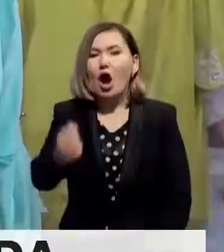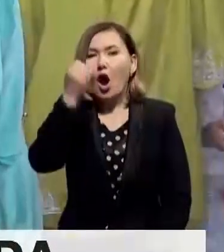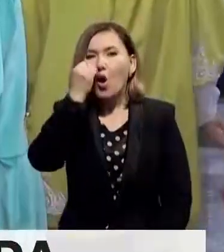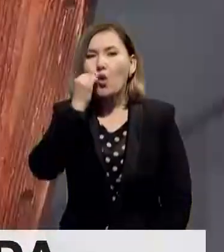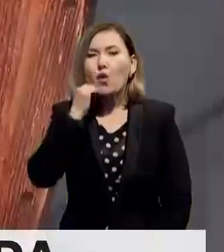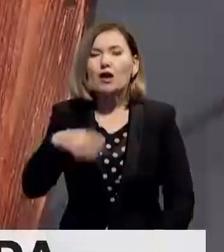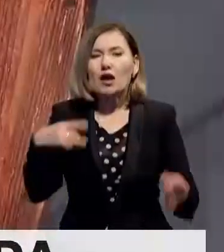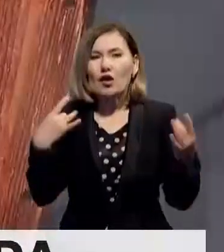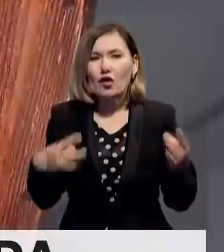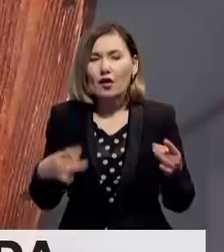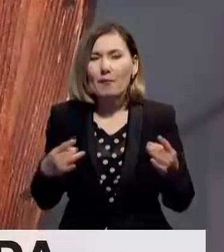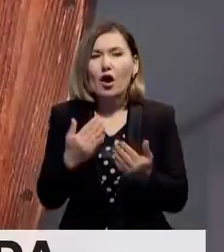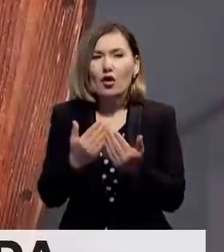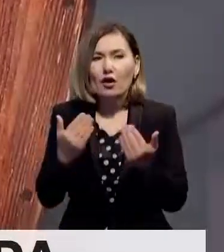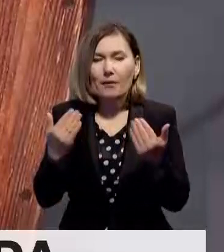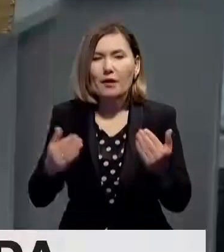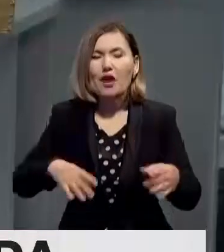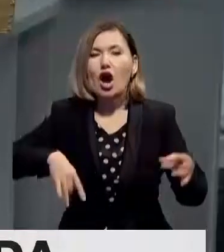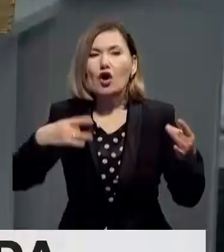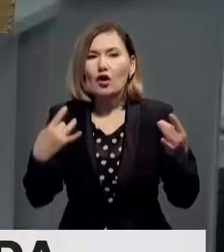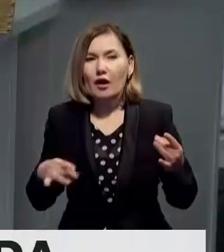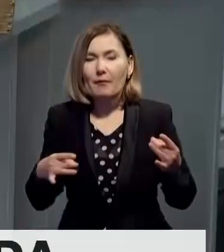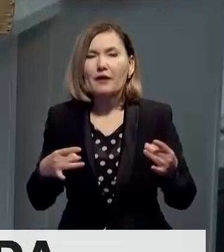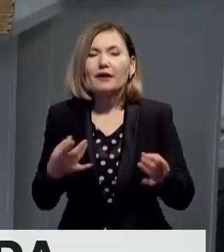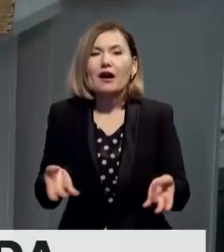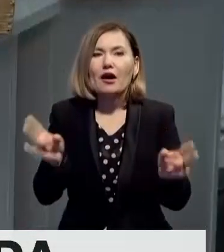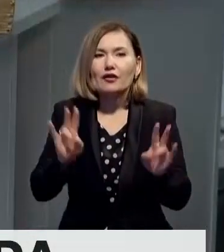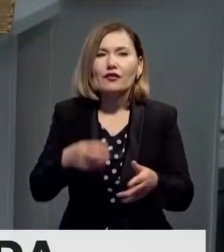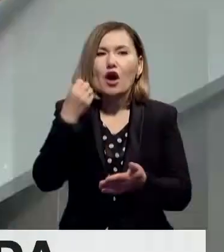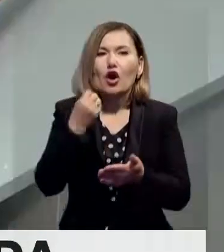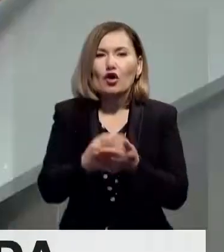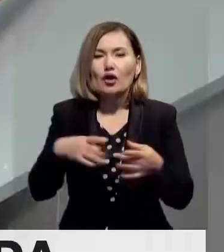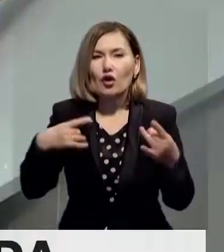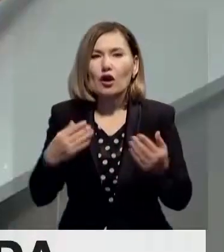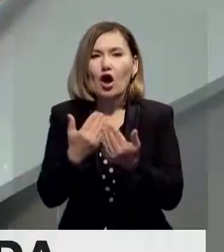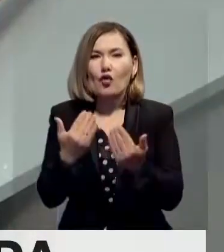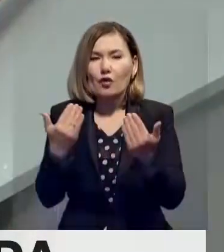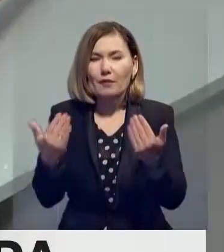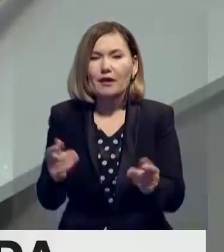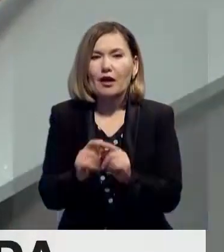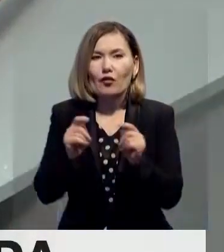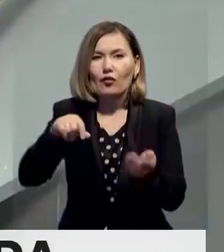Көне домбыра көрмекке, дәулескер күйшілердің қолтаңбасы қалған құнды аспаптар көрмеге қойылды.